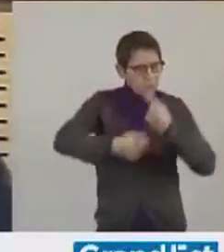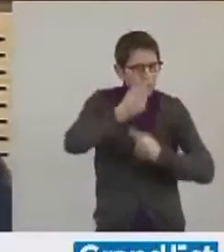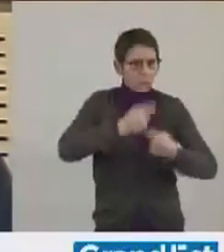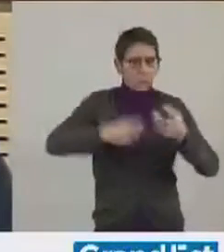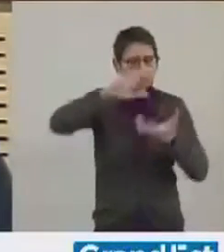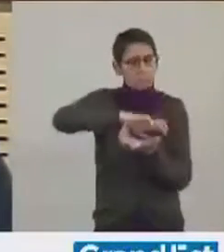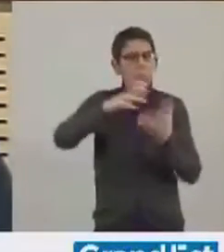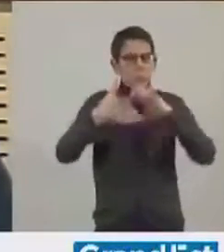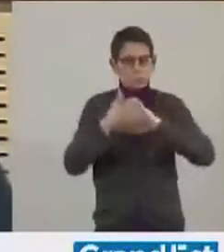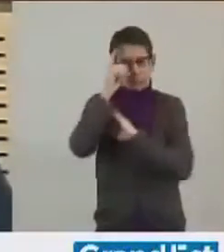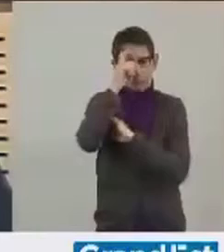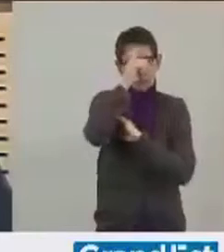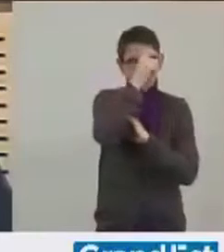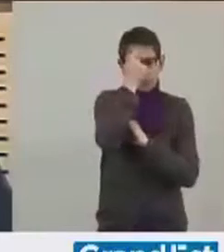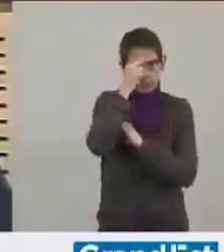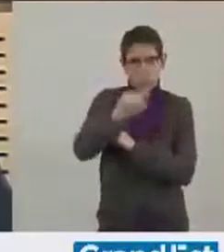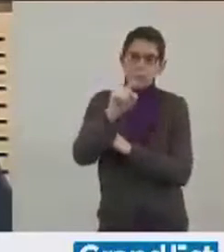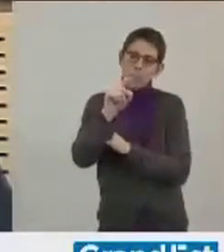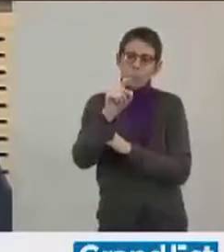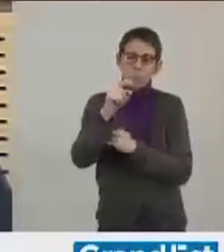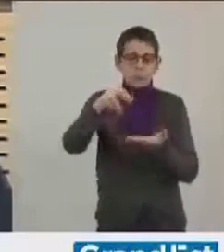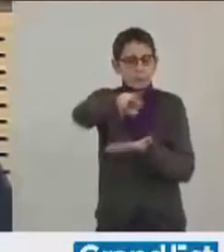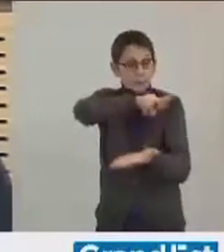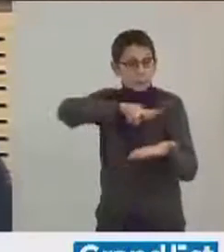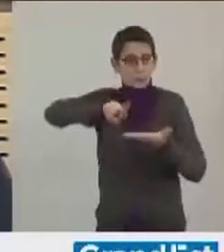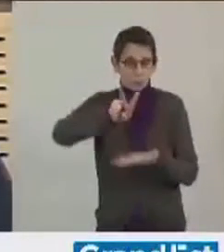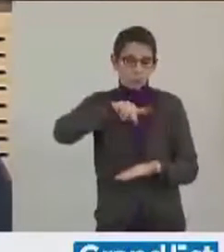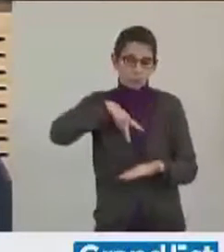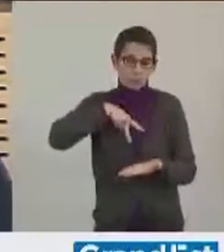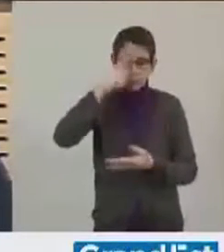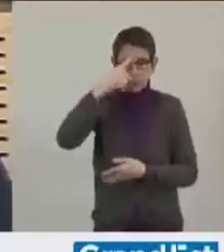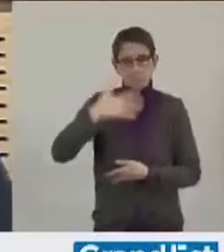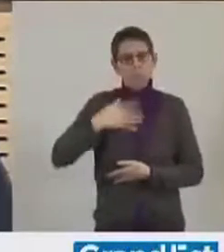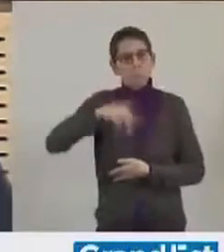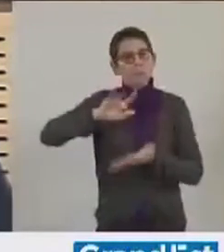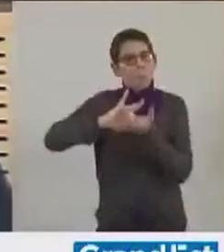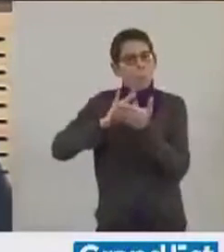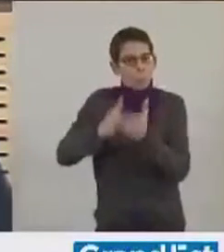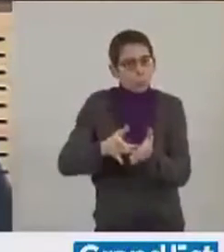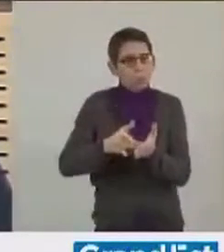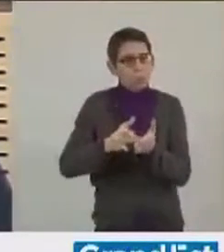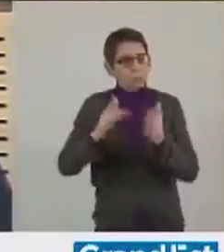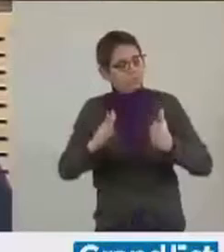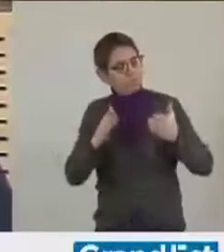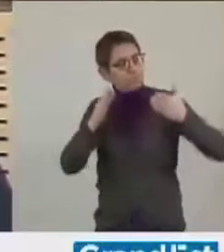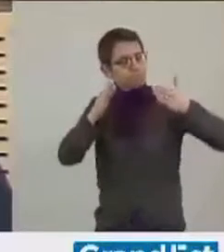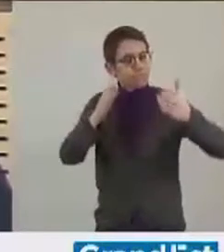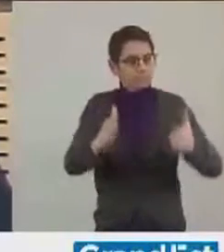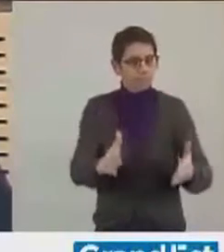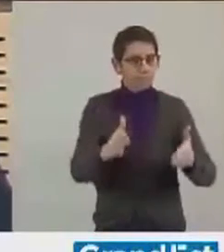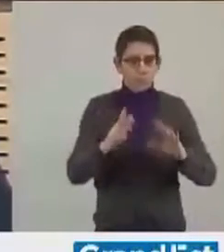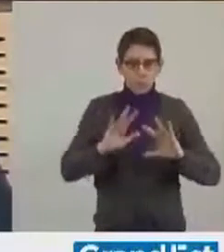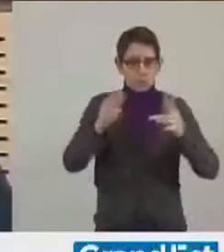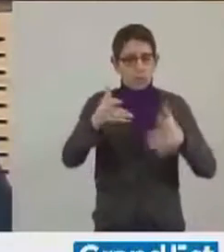dans notre grande région. Et je crois qu'elle nécessite une mobilisation de tous, une mobilisation au travers de